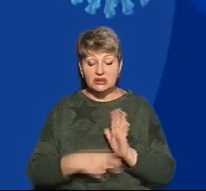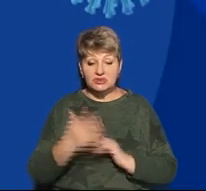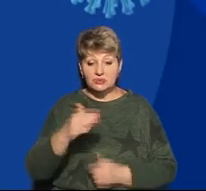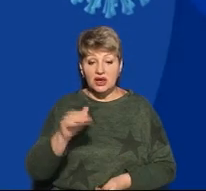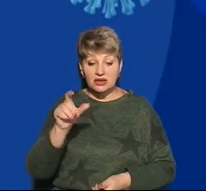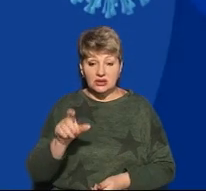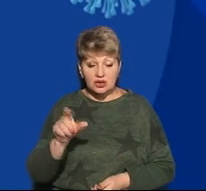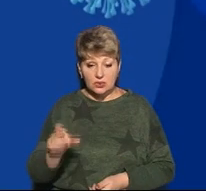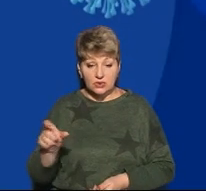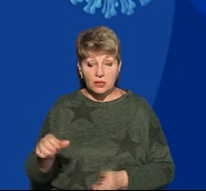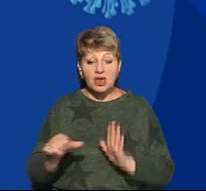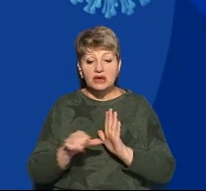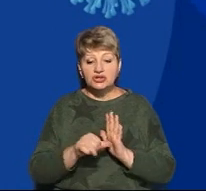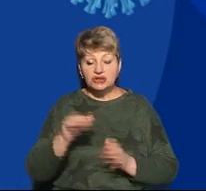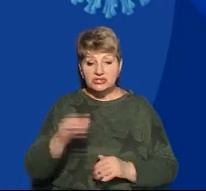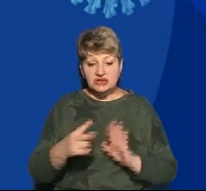363075 людей.